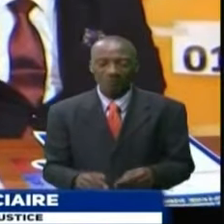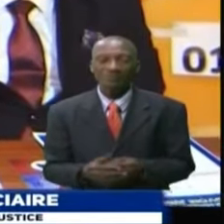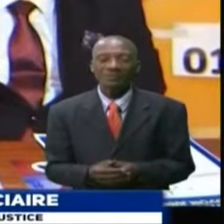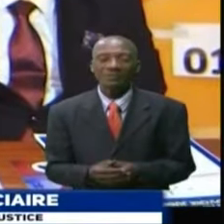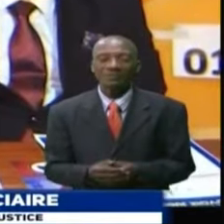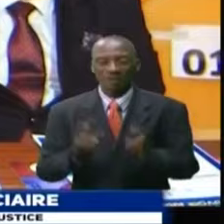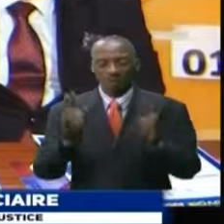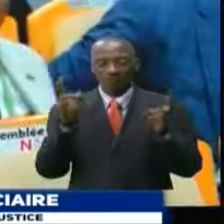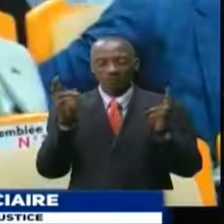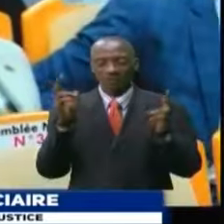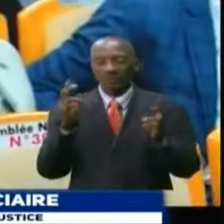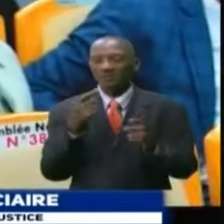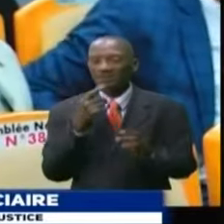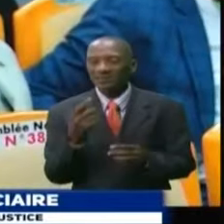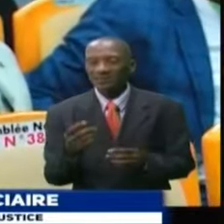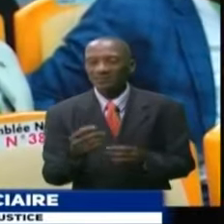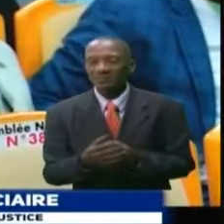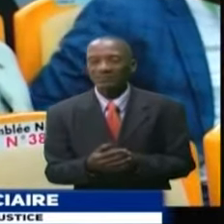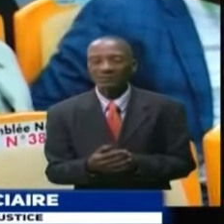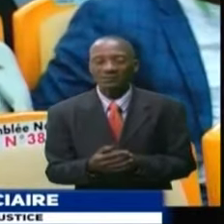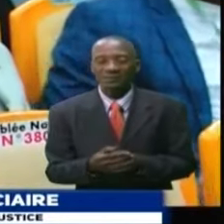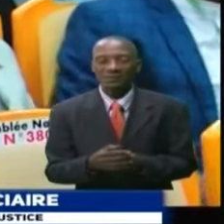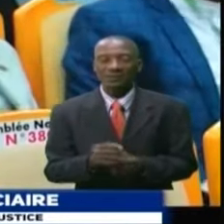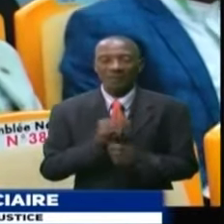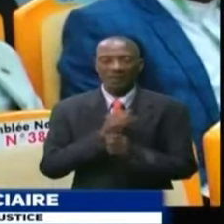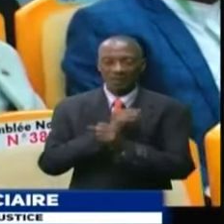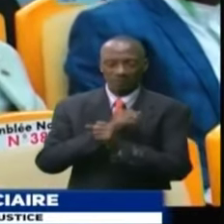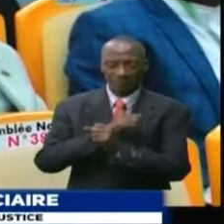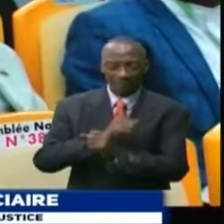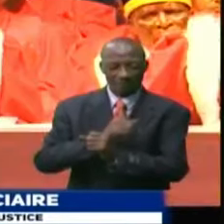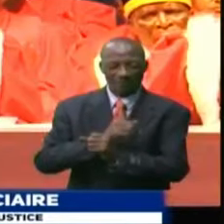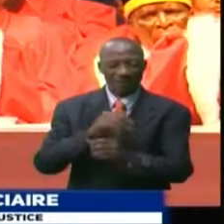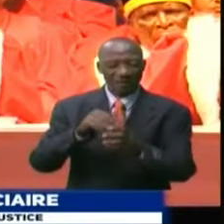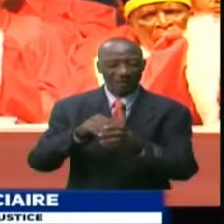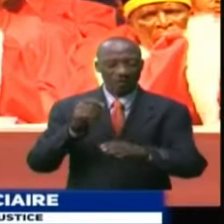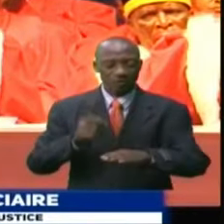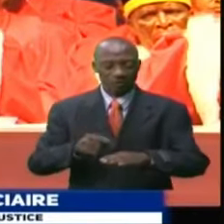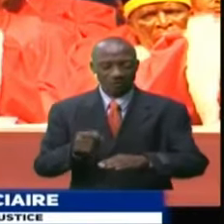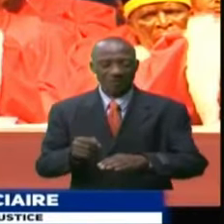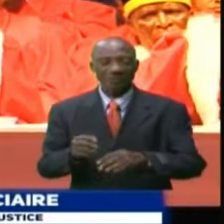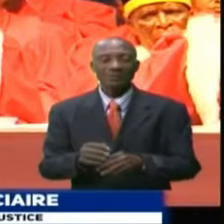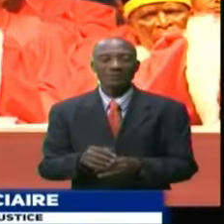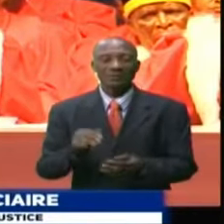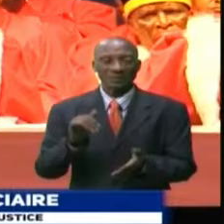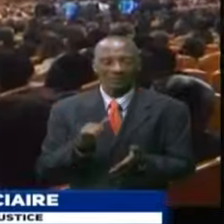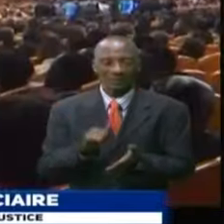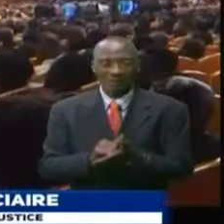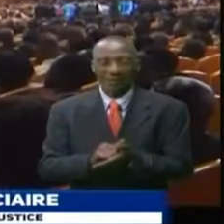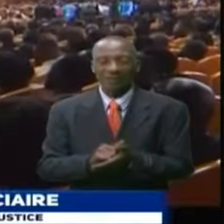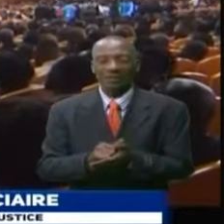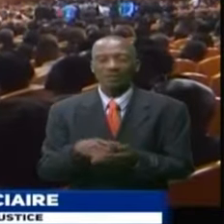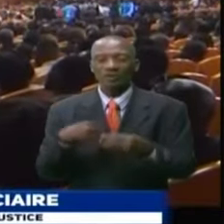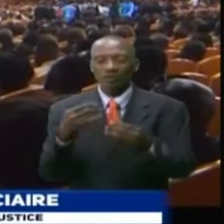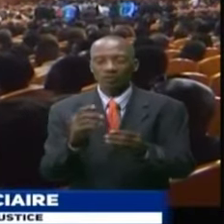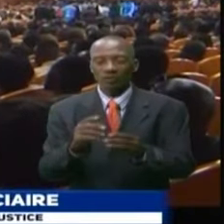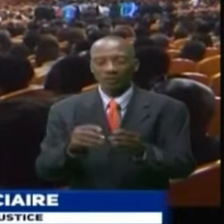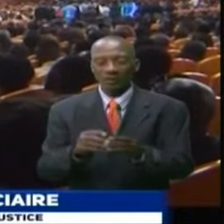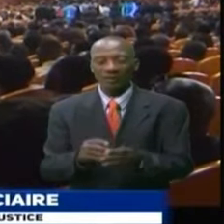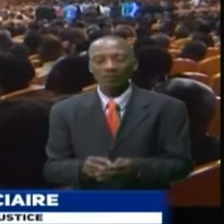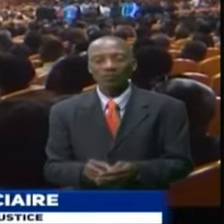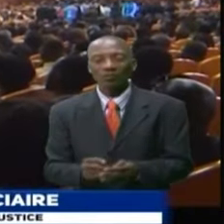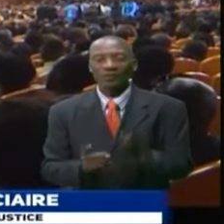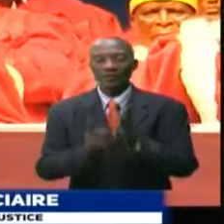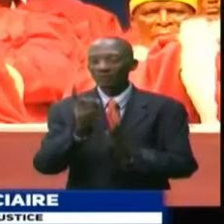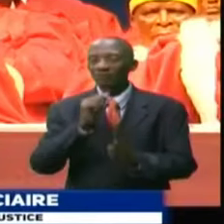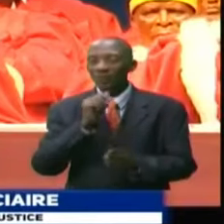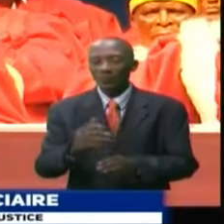suivant, les obstacles à la justice, facteurs du sous-développement. Ndomba Kabeya Eli Léon